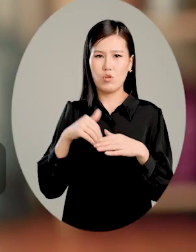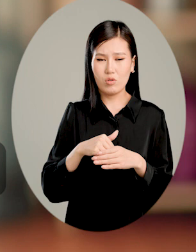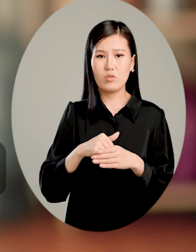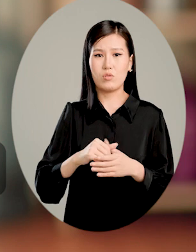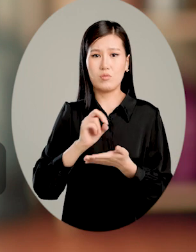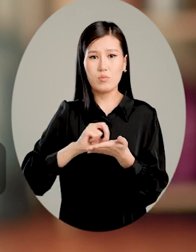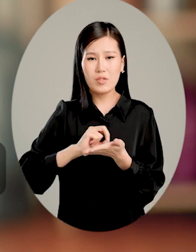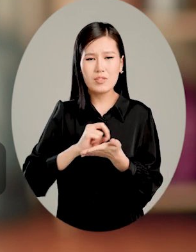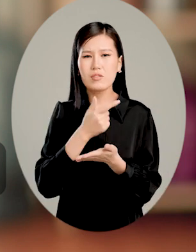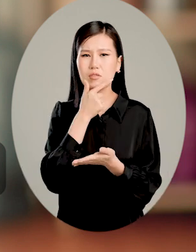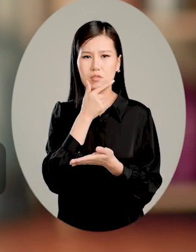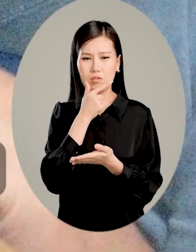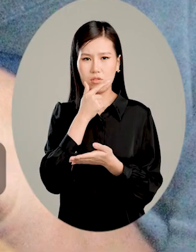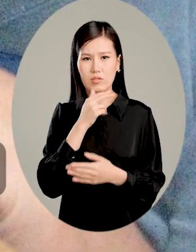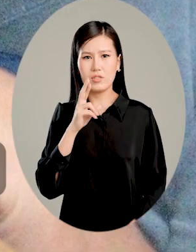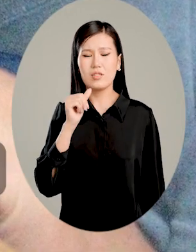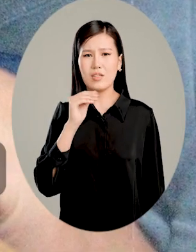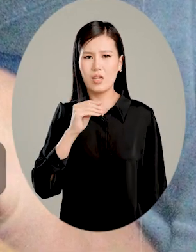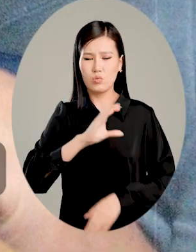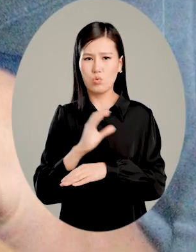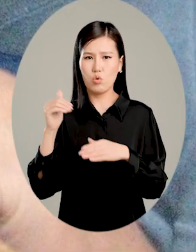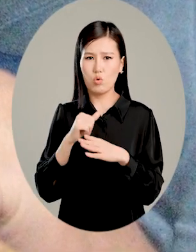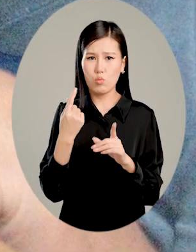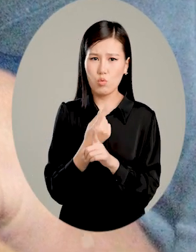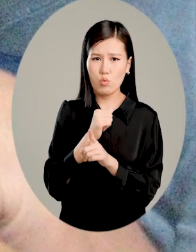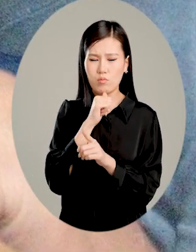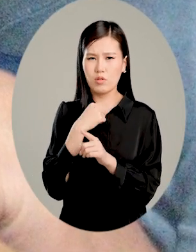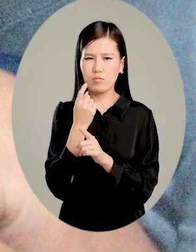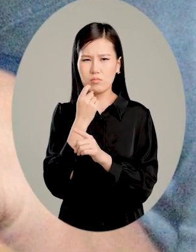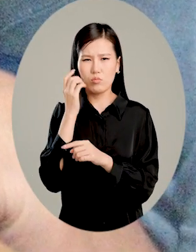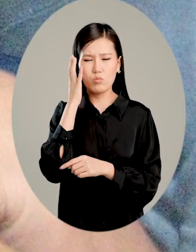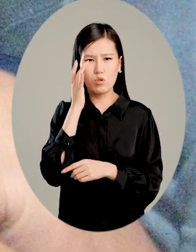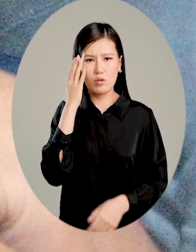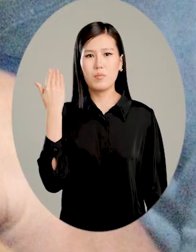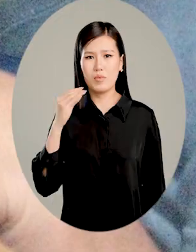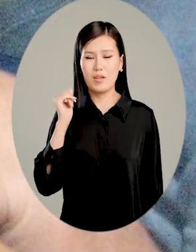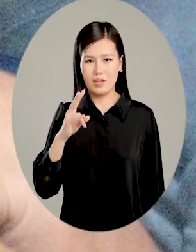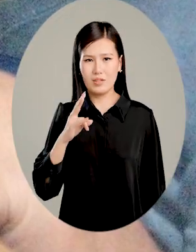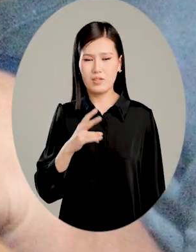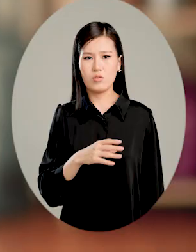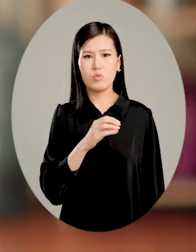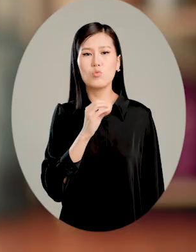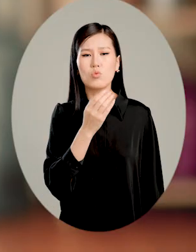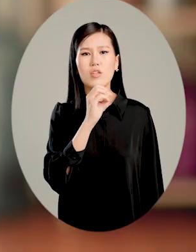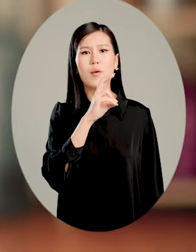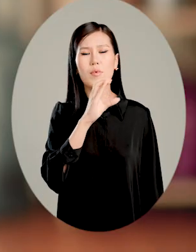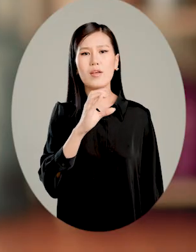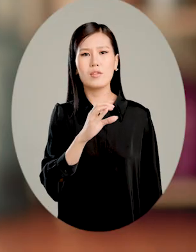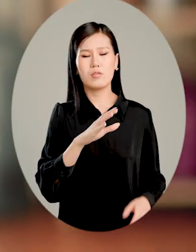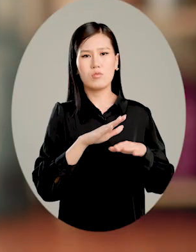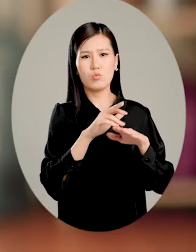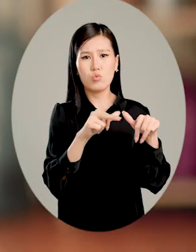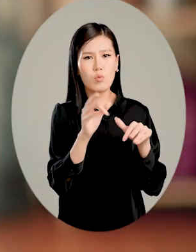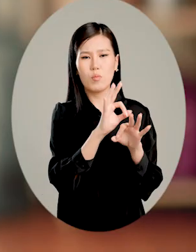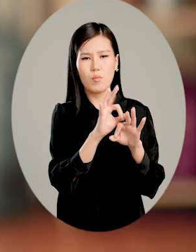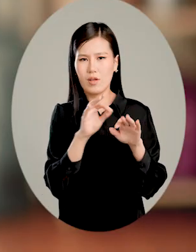гар саадчлалтаа учраас бичнэ гэдэг асуудал ерөөс огт тахгүйсэн. За одоо ер нь буруу ч юм байсан болов уу гэж бодож эхэлсэн л дээ. Авчаал энгийн сургалт